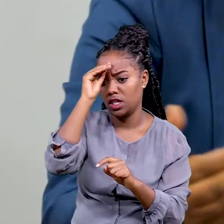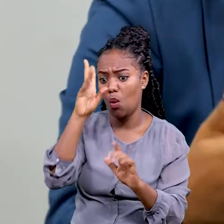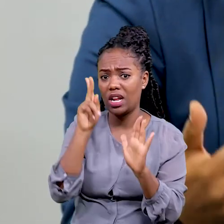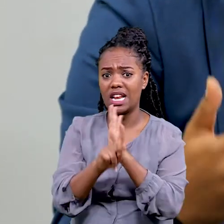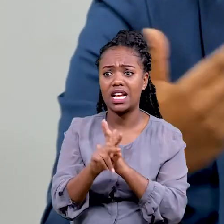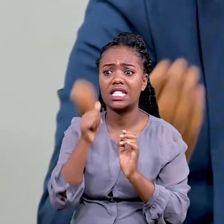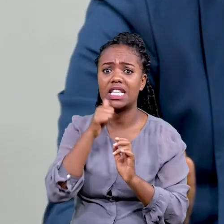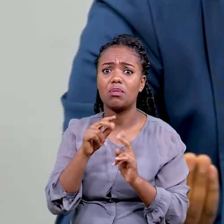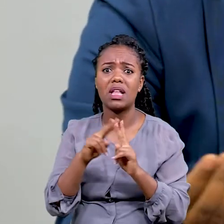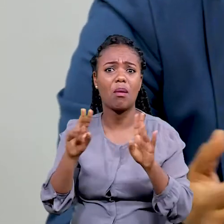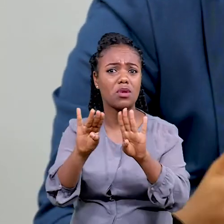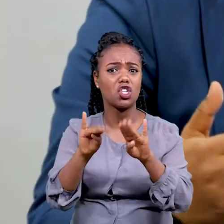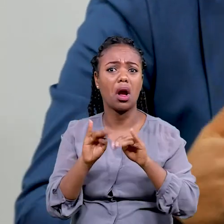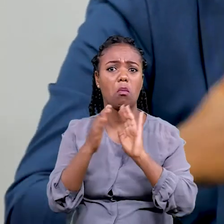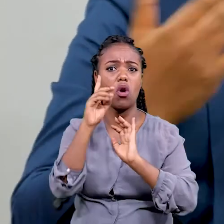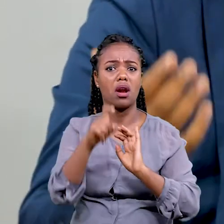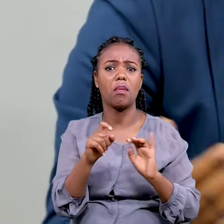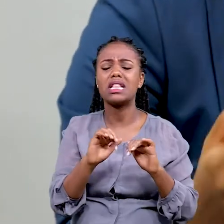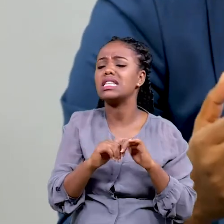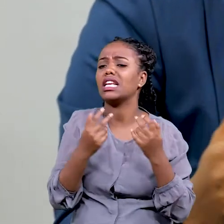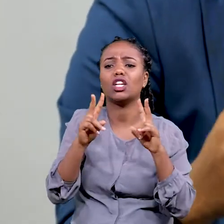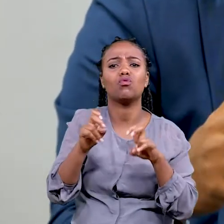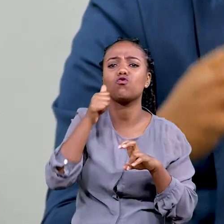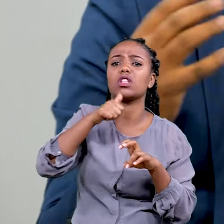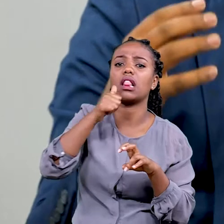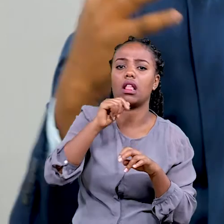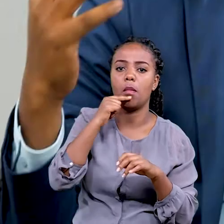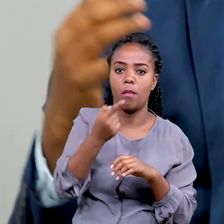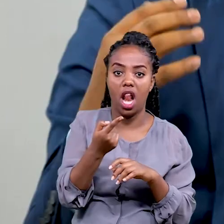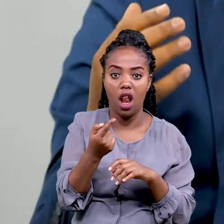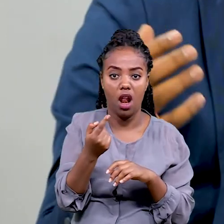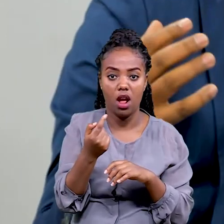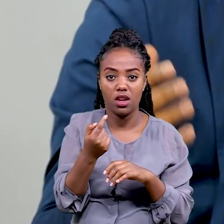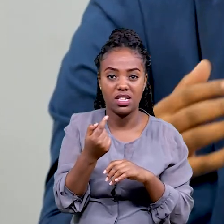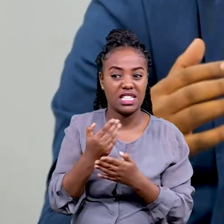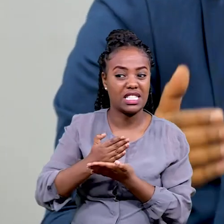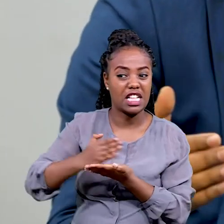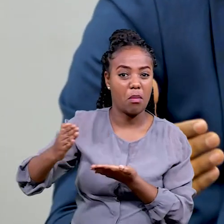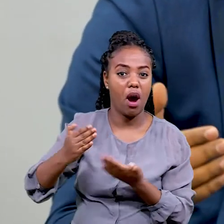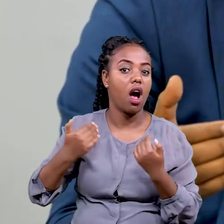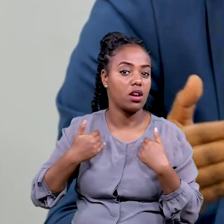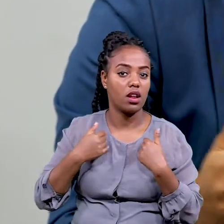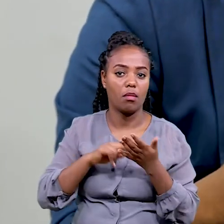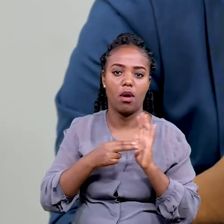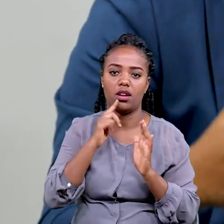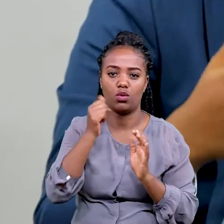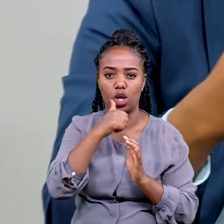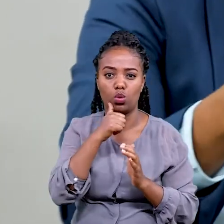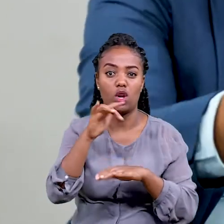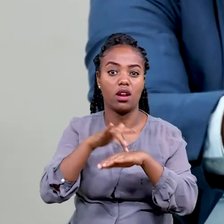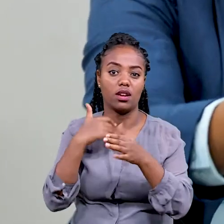ሰው የገደለችው በጣም ጨካኝ መሆን አለባት ወይም እንዴት ክፉ ብትሆን አይነት የሚል ስቲግማም አለባቸው። ባይዘው